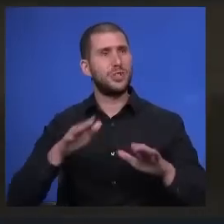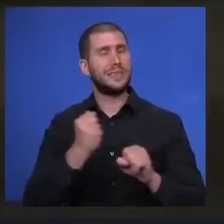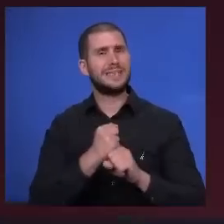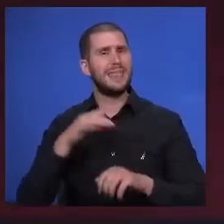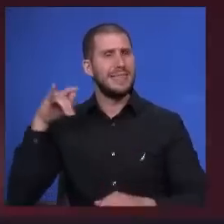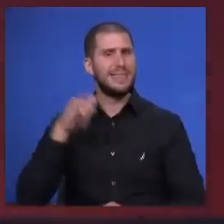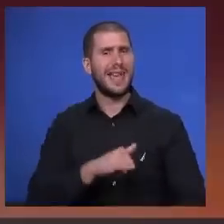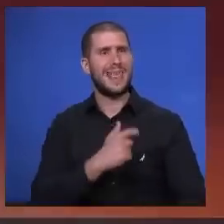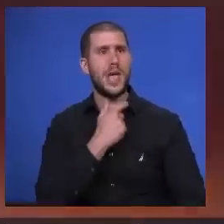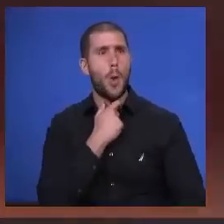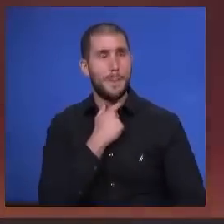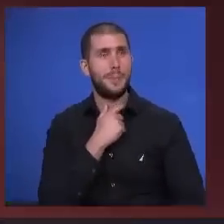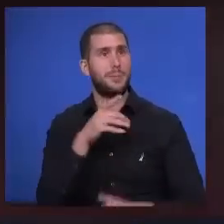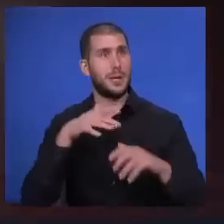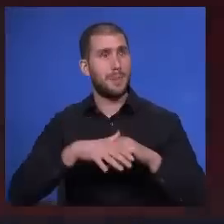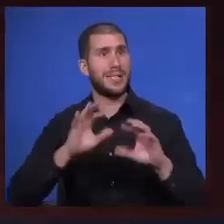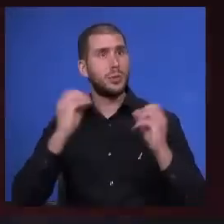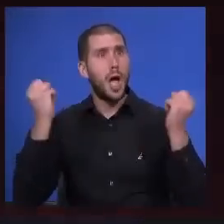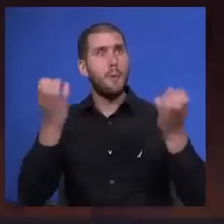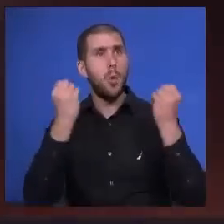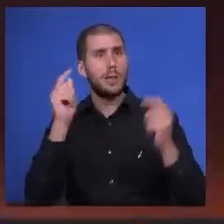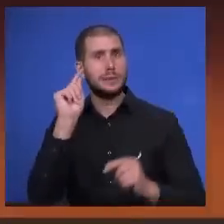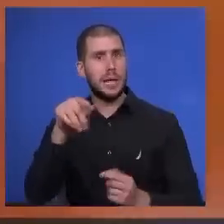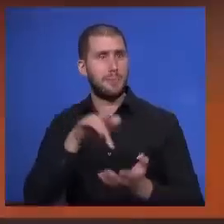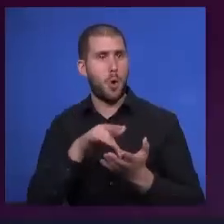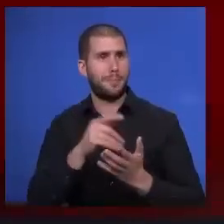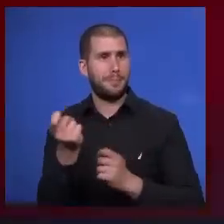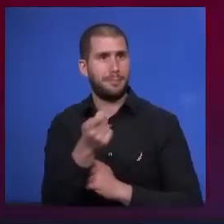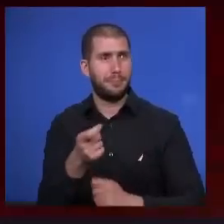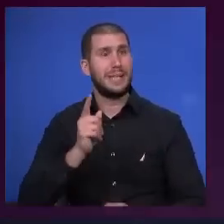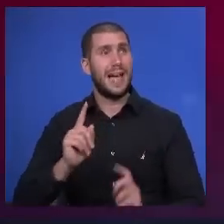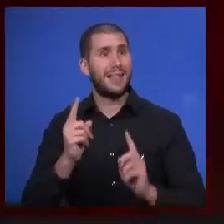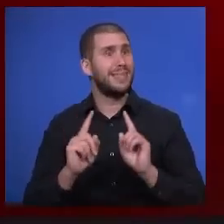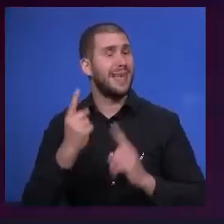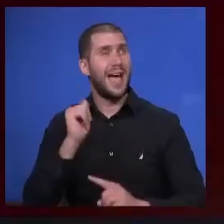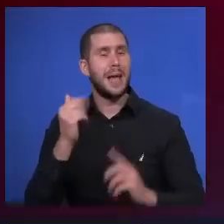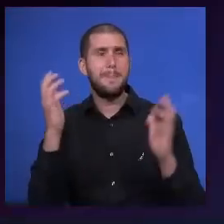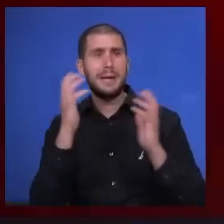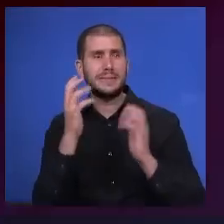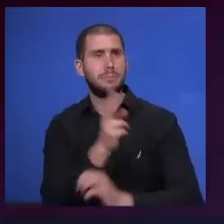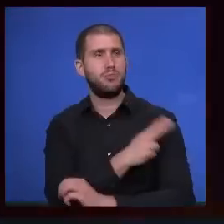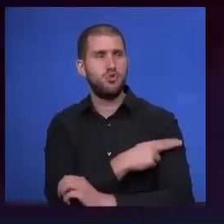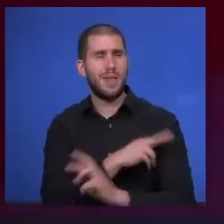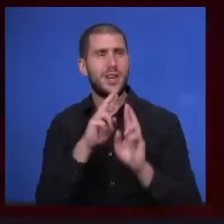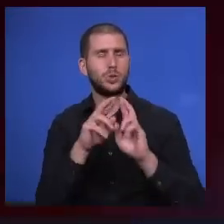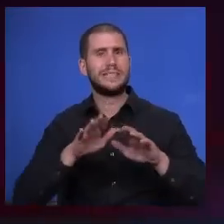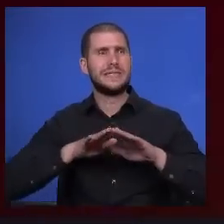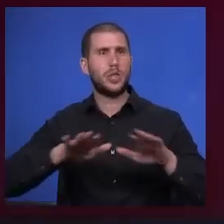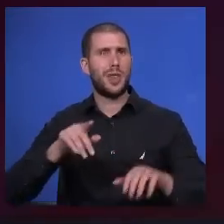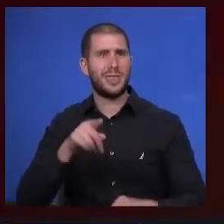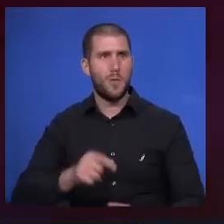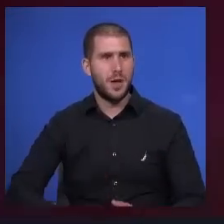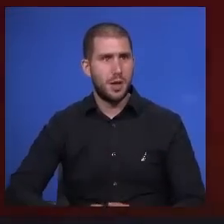נחיתת חירום, מה שהוביל עשרות אמבולנסים וקביות למקום. זה אחד התסריטים שהכי מלחיצים את המשטרה ורשות שדות